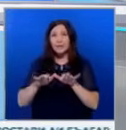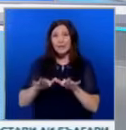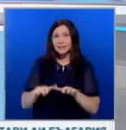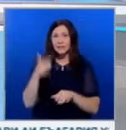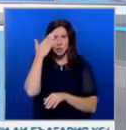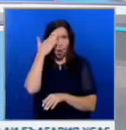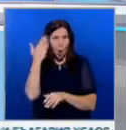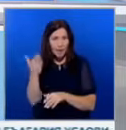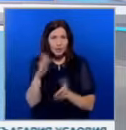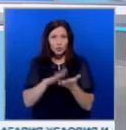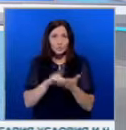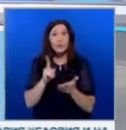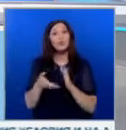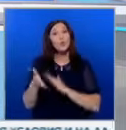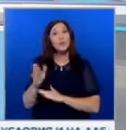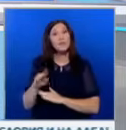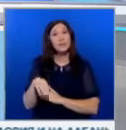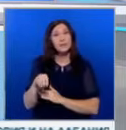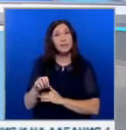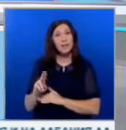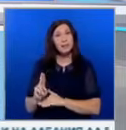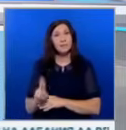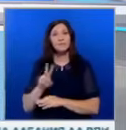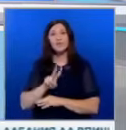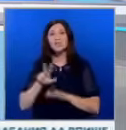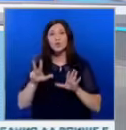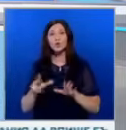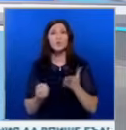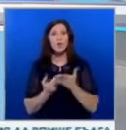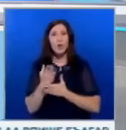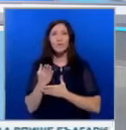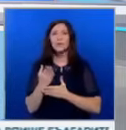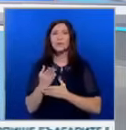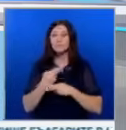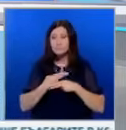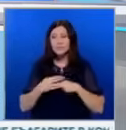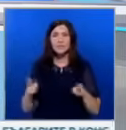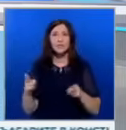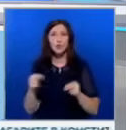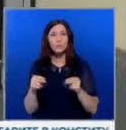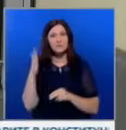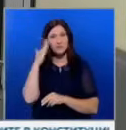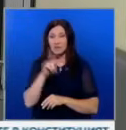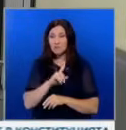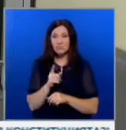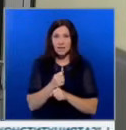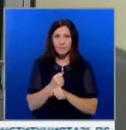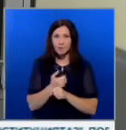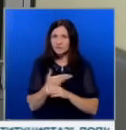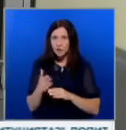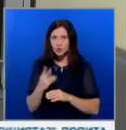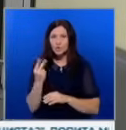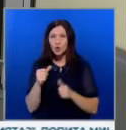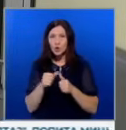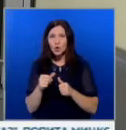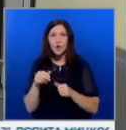коректно документите, които отиват в ТЕЛК. 28 от новоразкритите комисии в страната още не работят. На 2